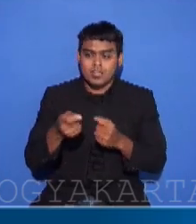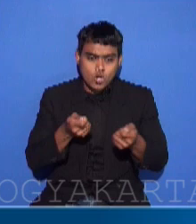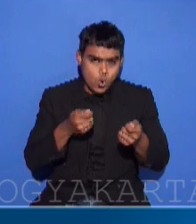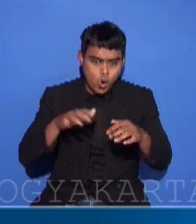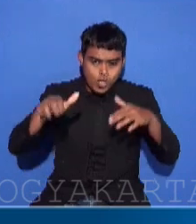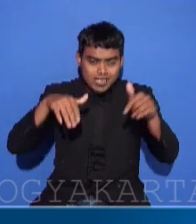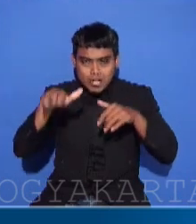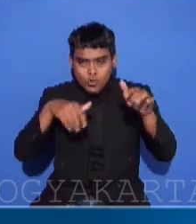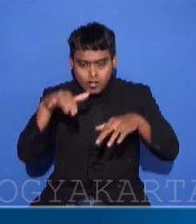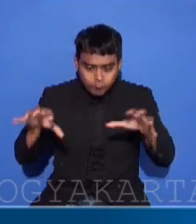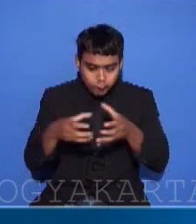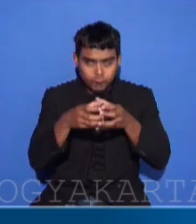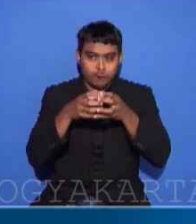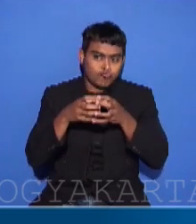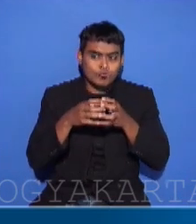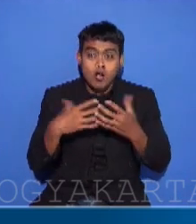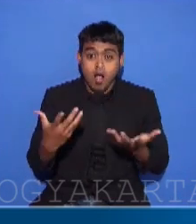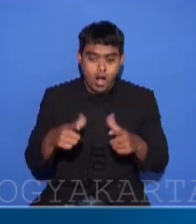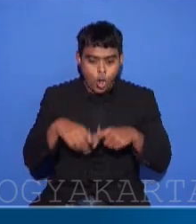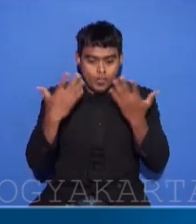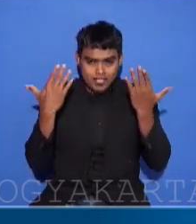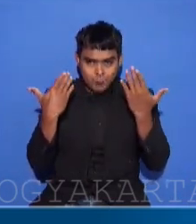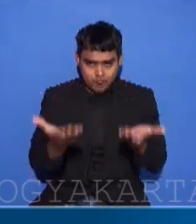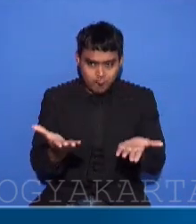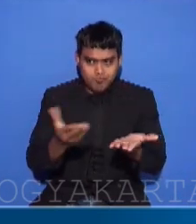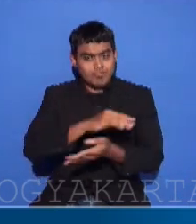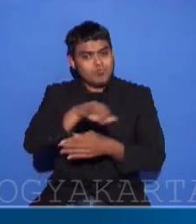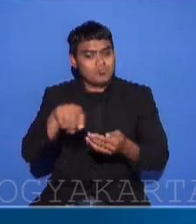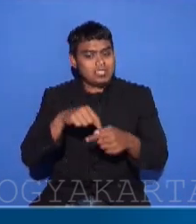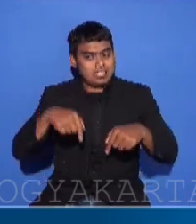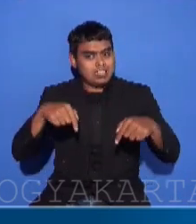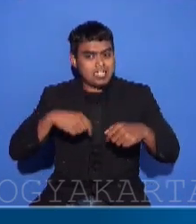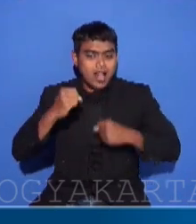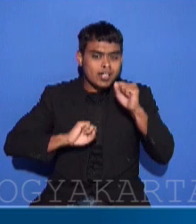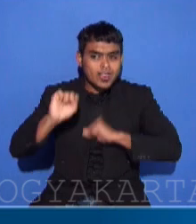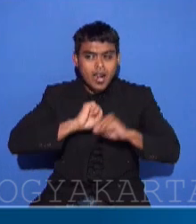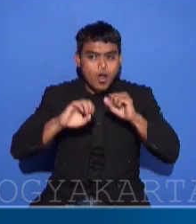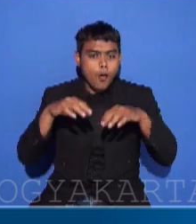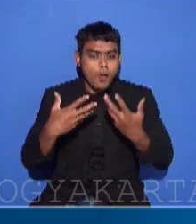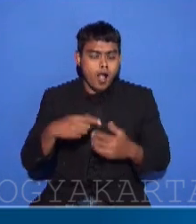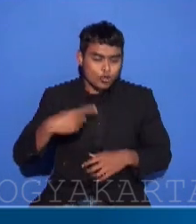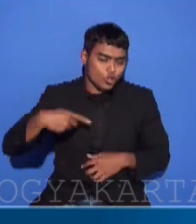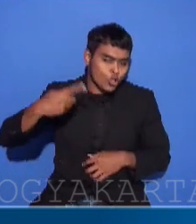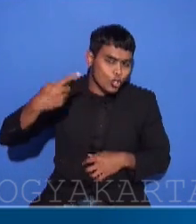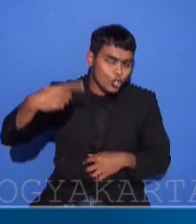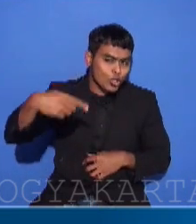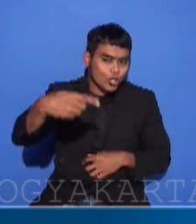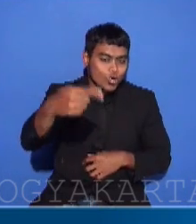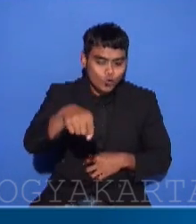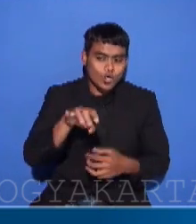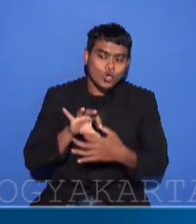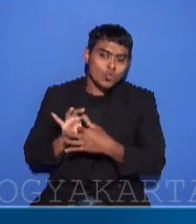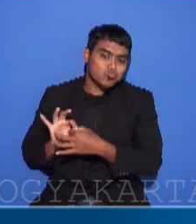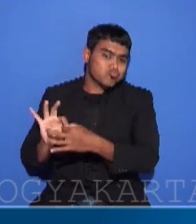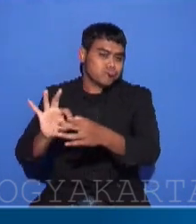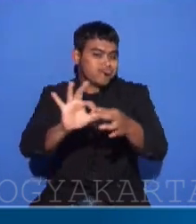gathering Bond dan Wiryawan menyebutkan bahwa kegiatan ini akan rutin dilakukan setiap tahun bekerja sama dengan seluruh pihak terkait